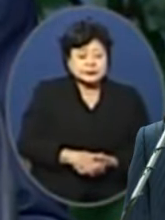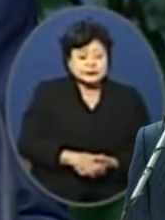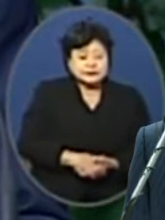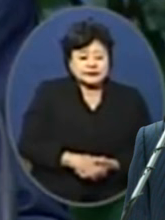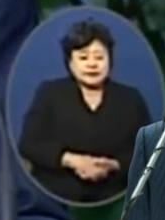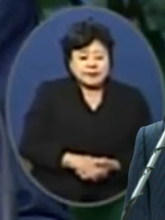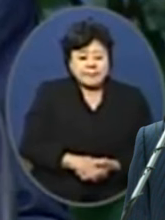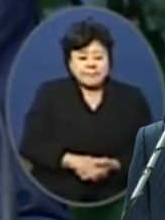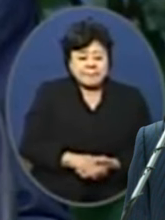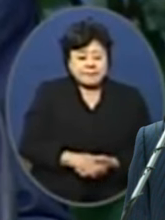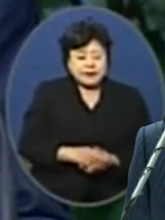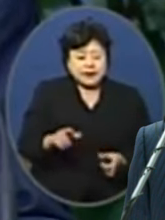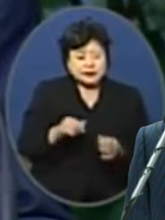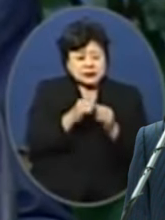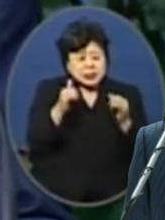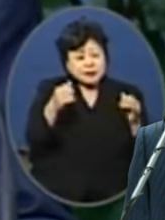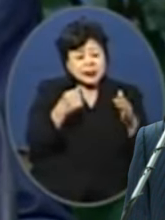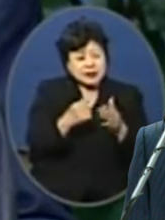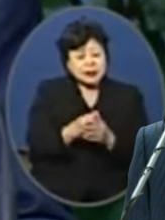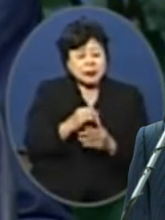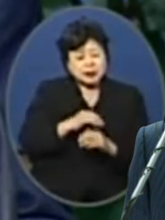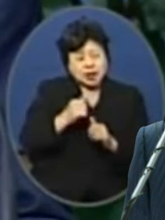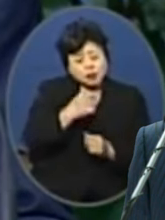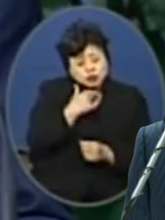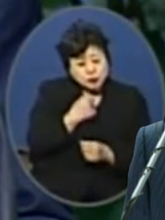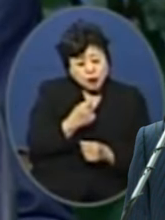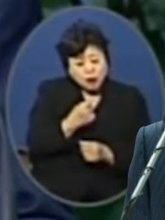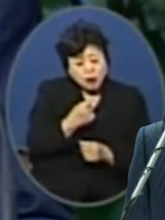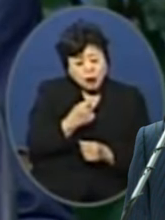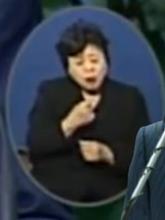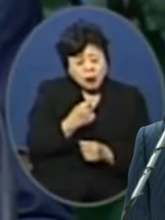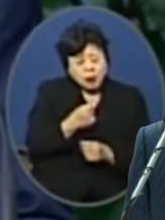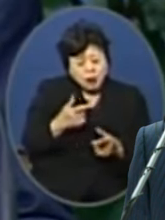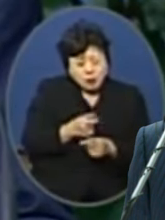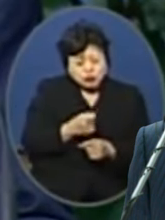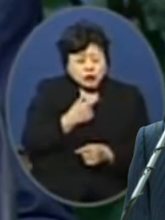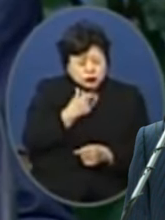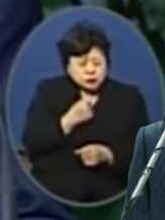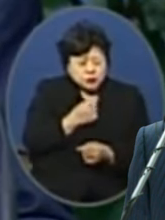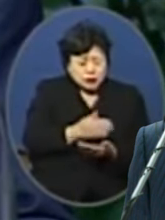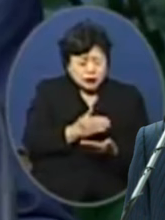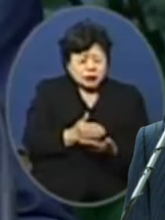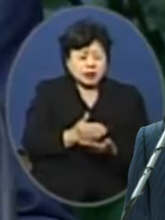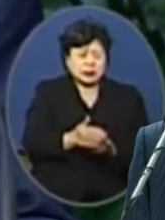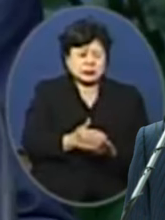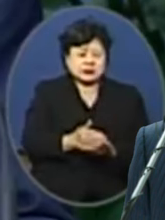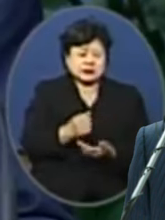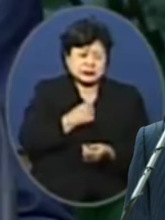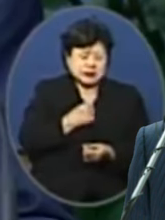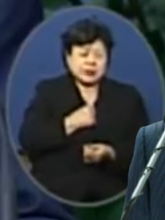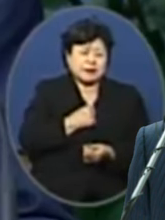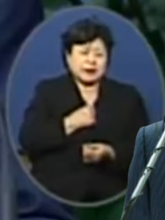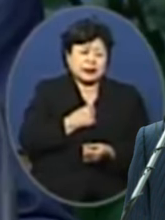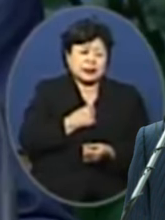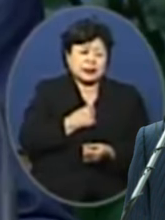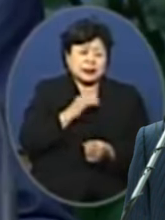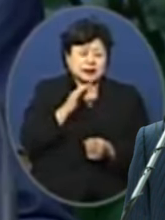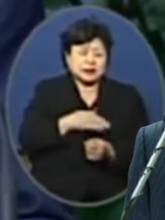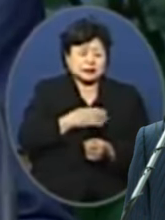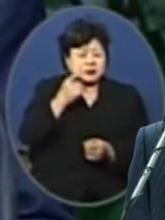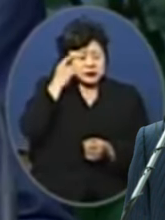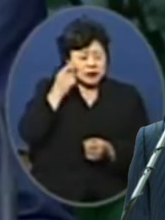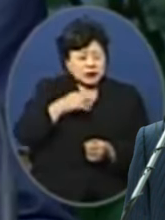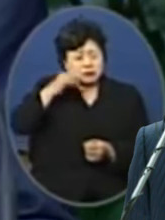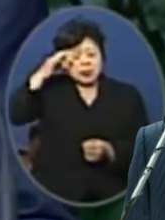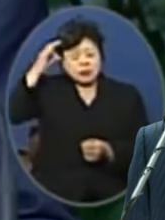싶고 사람이니깐 대항하고 싶고 복수를 하고 싶고 여러 가지 착잡한 잘못된 생각들이